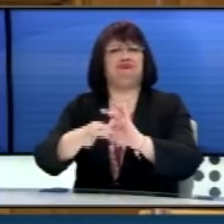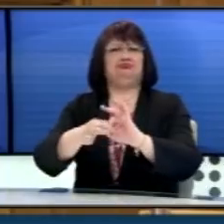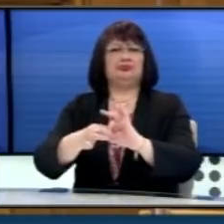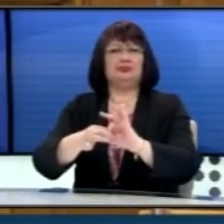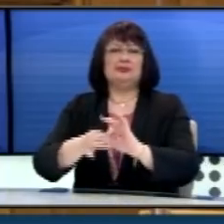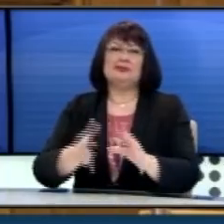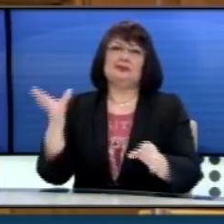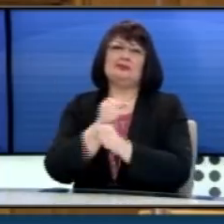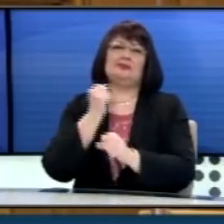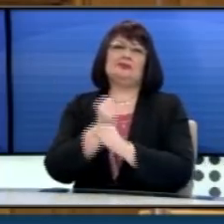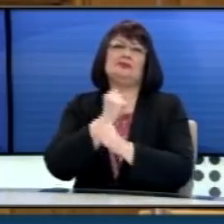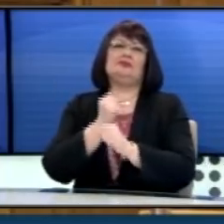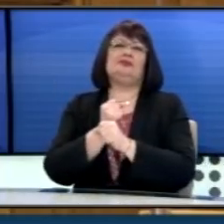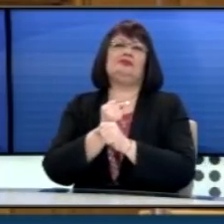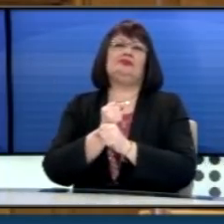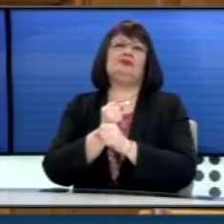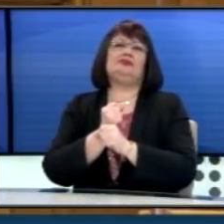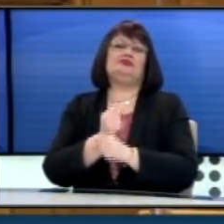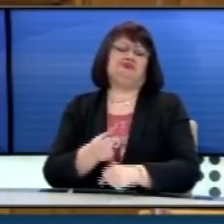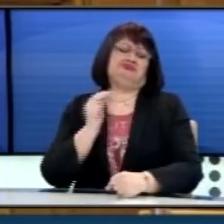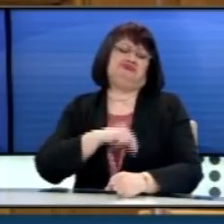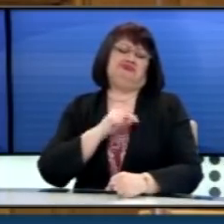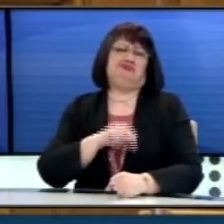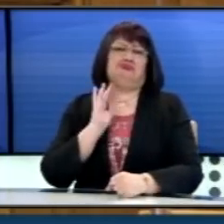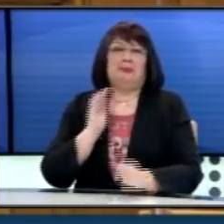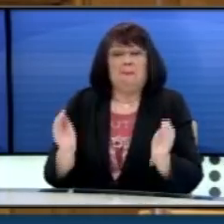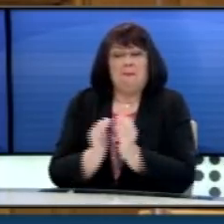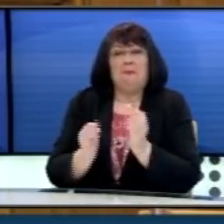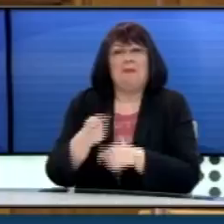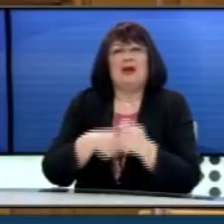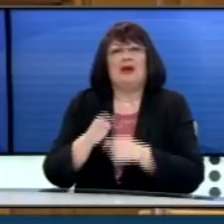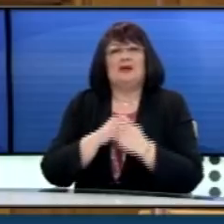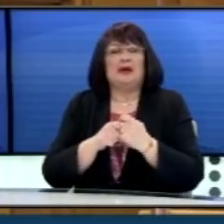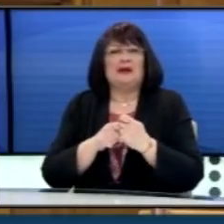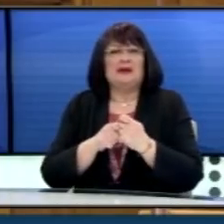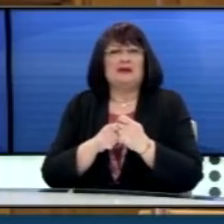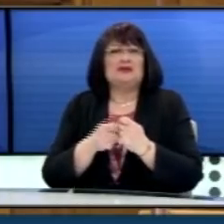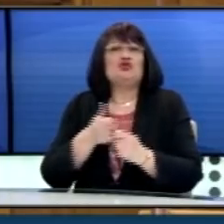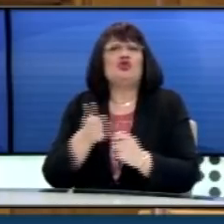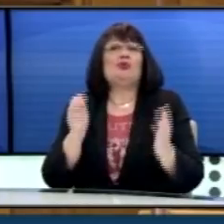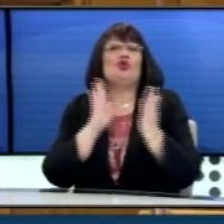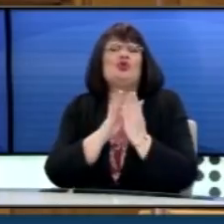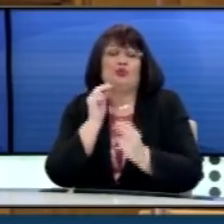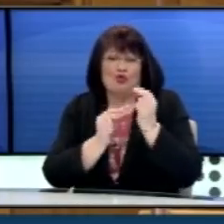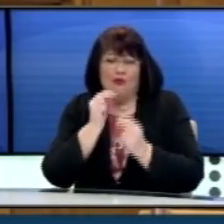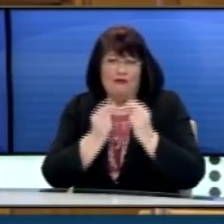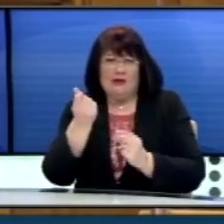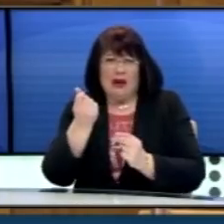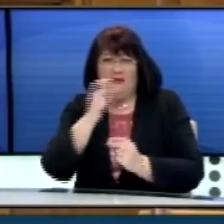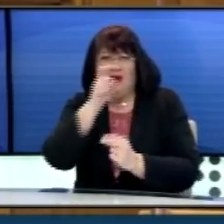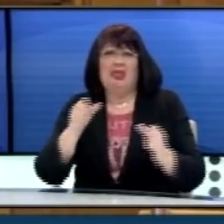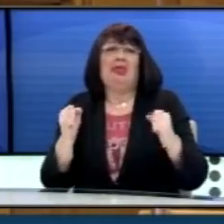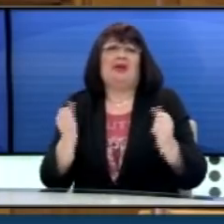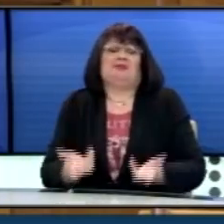επιτυγχάνουν αυξημένους κύκλους εργασιών. Αντίθετα, οι πιο μικροί δεν αντιμετωπίζουν απλά πρόβλημα ρευστότητας, αλλά